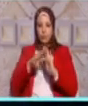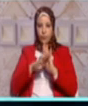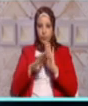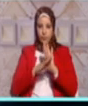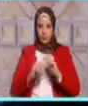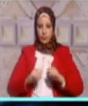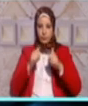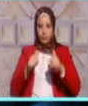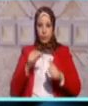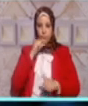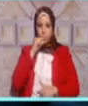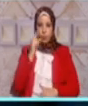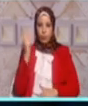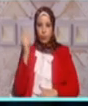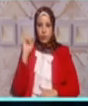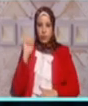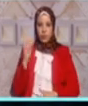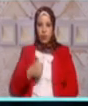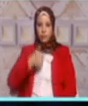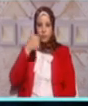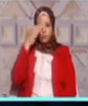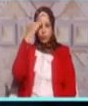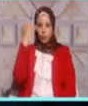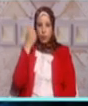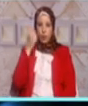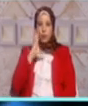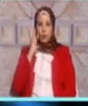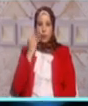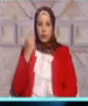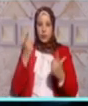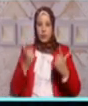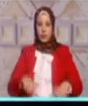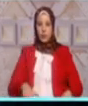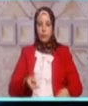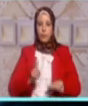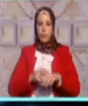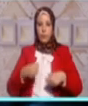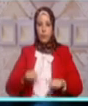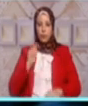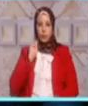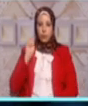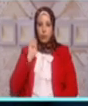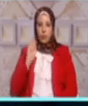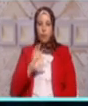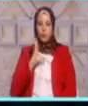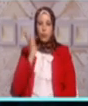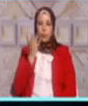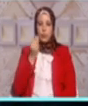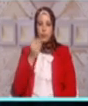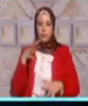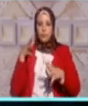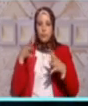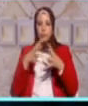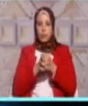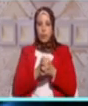عشان كده الدكتور رضا يعني شكر كل الدوله ومجلس الوزراء كله كان صراحه مشارك